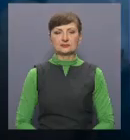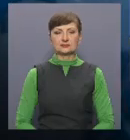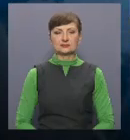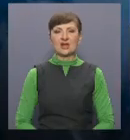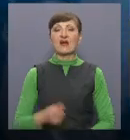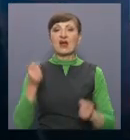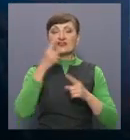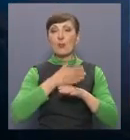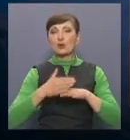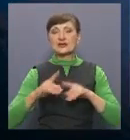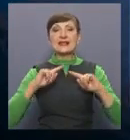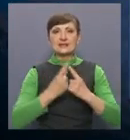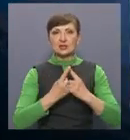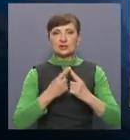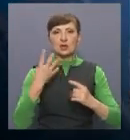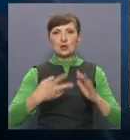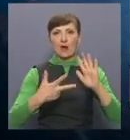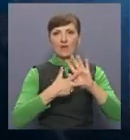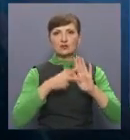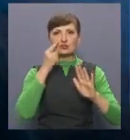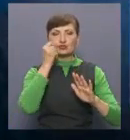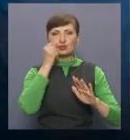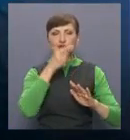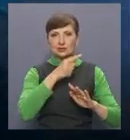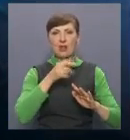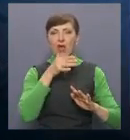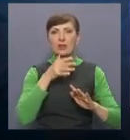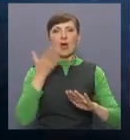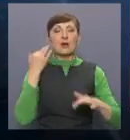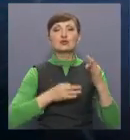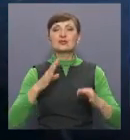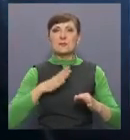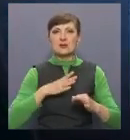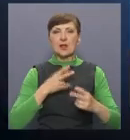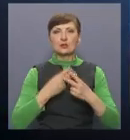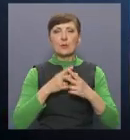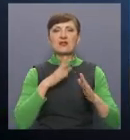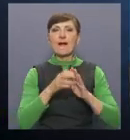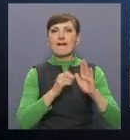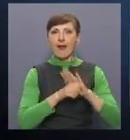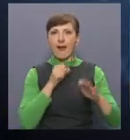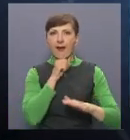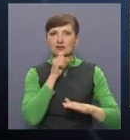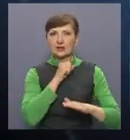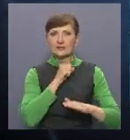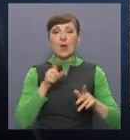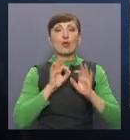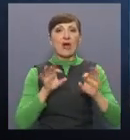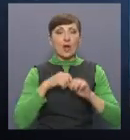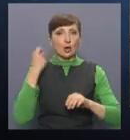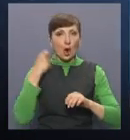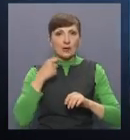Как выяснилось позже, задержанный 48-летний мужчина ранее судимый. Он отбыл наказание за кражу. Судя по комментариям авторов